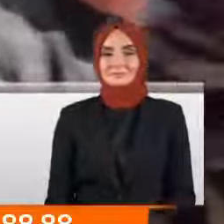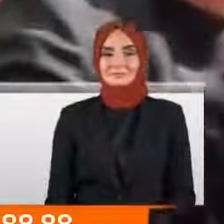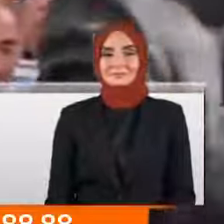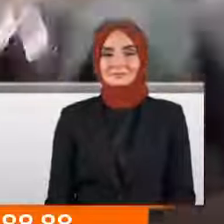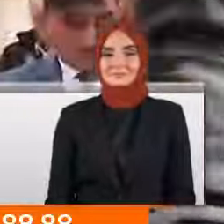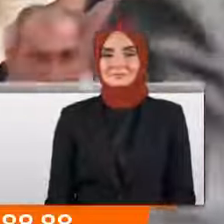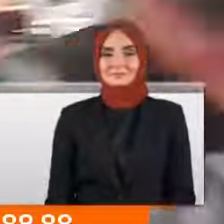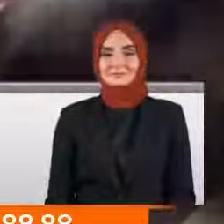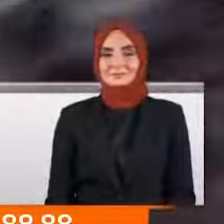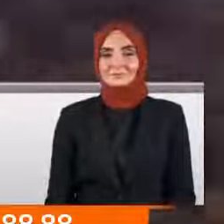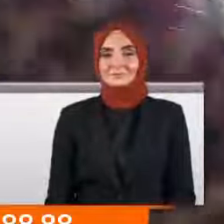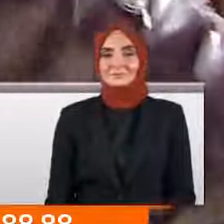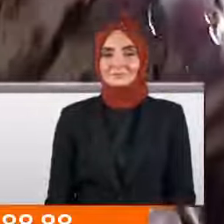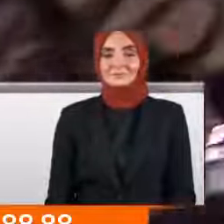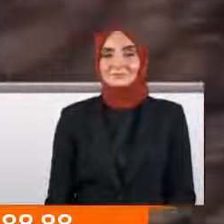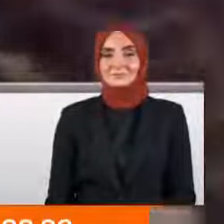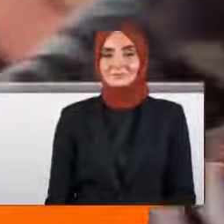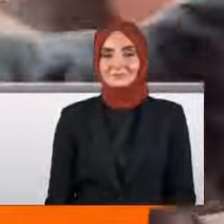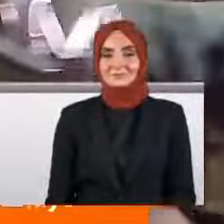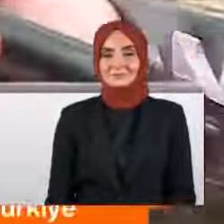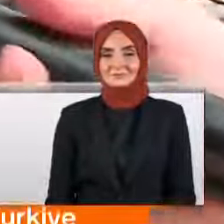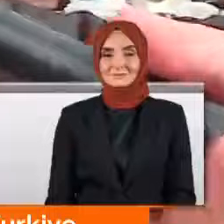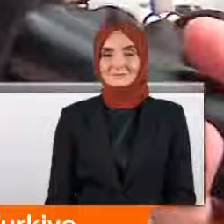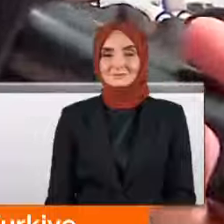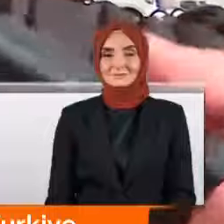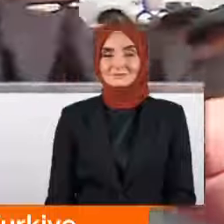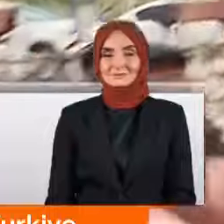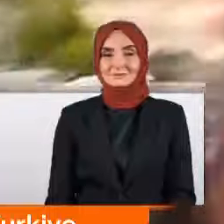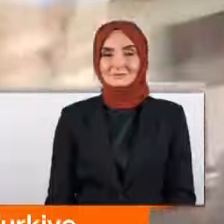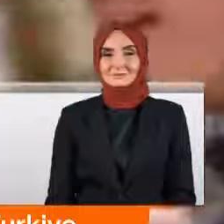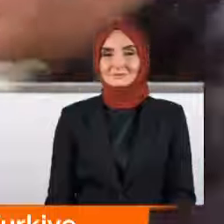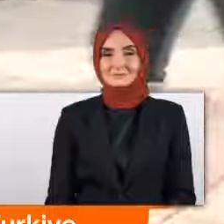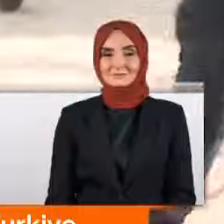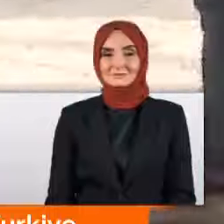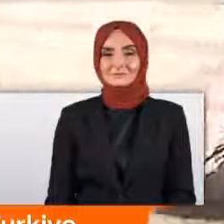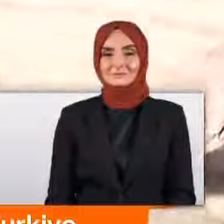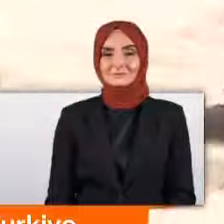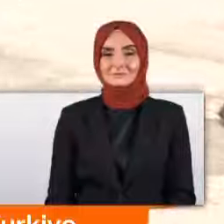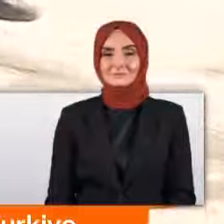kızı naziktir. Haydi küsmeye gelmez. Haydi küsmeye gelmez. O zaman...